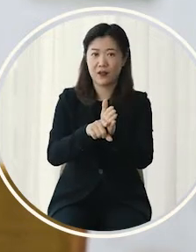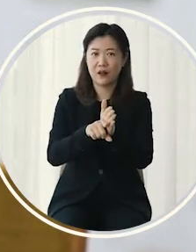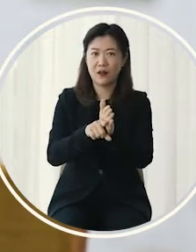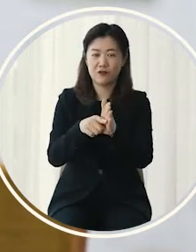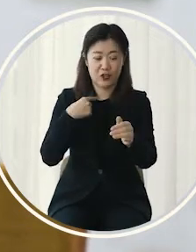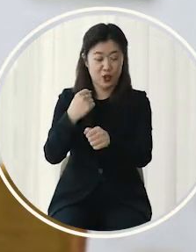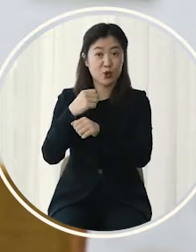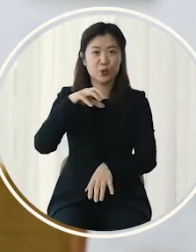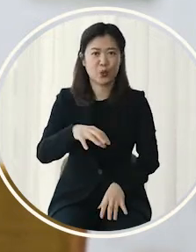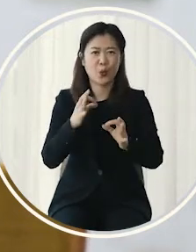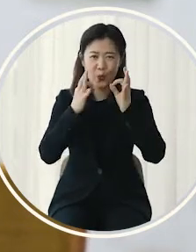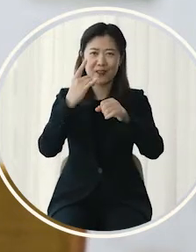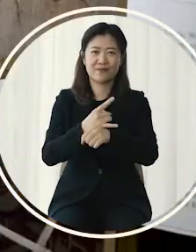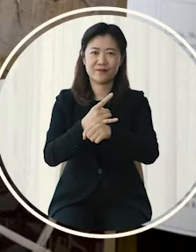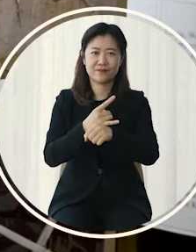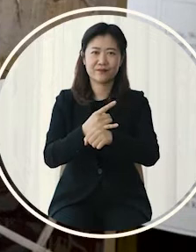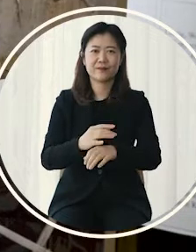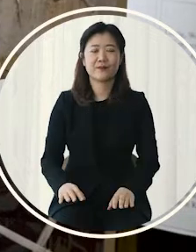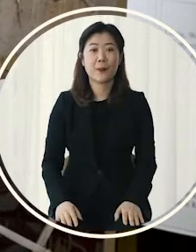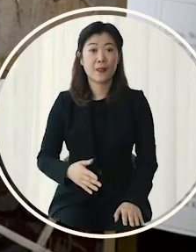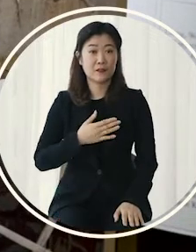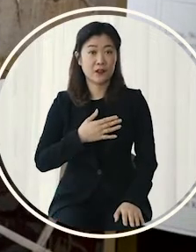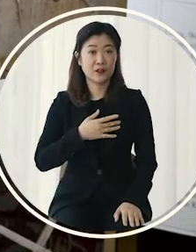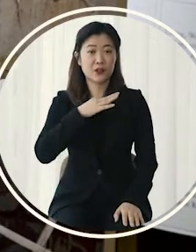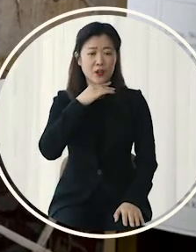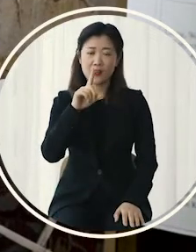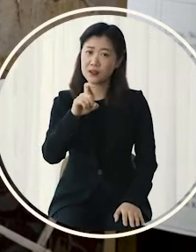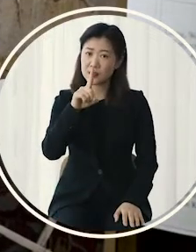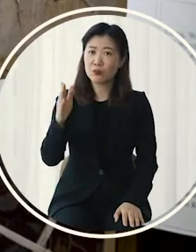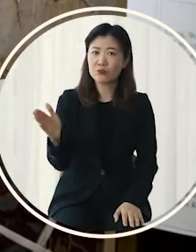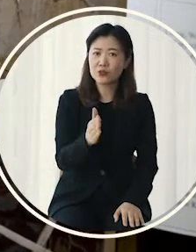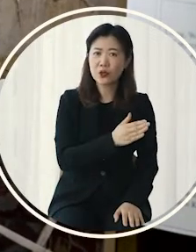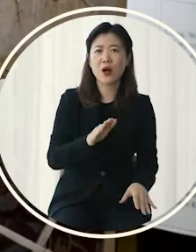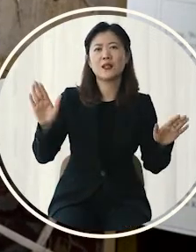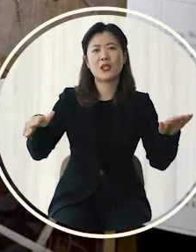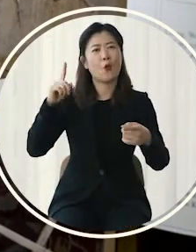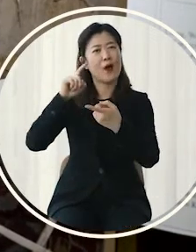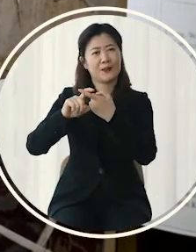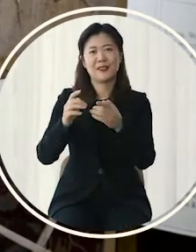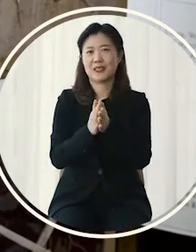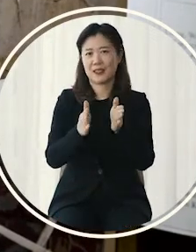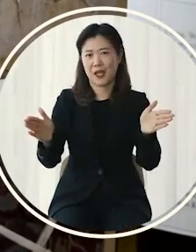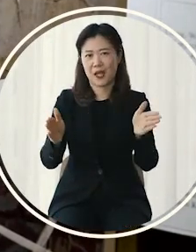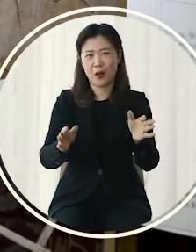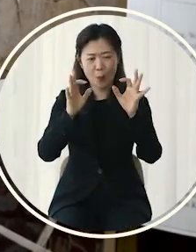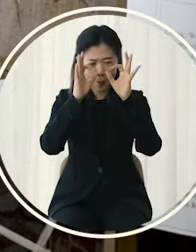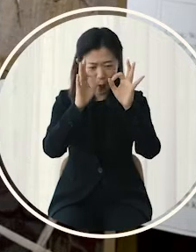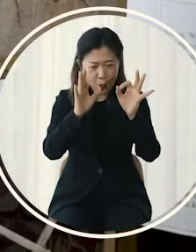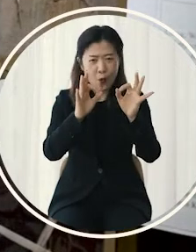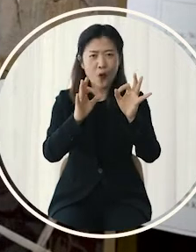저희 연구소가 더 노력해야 될 것 같아요. 저는 11살 때부터 새에 관심을 갖기 시작했고요. 그리고 관찰을